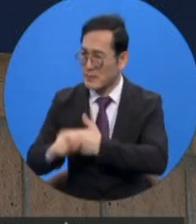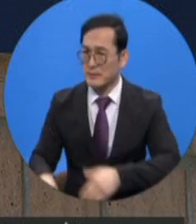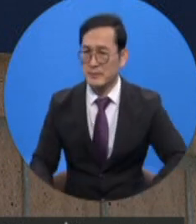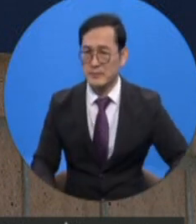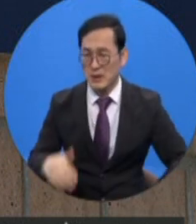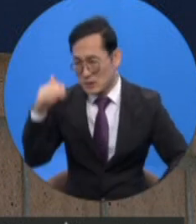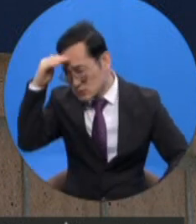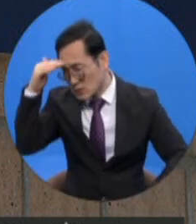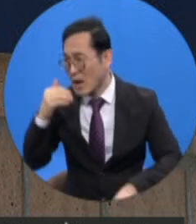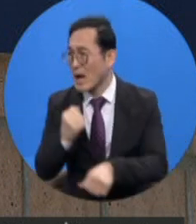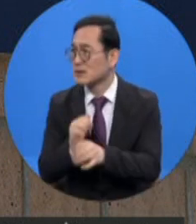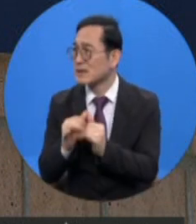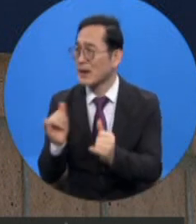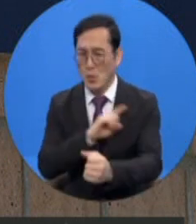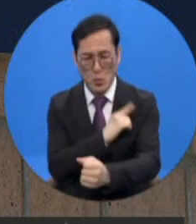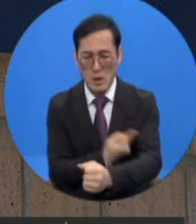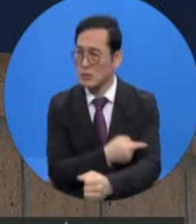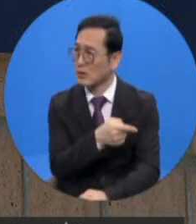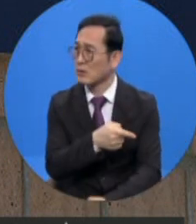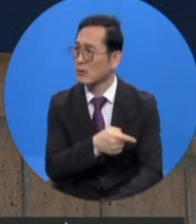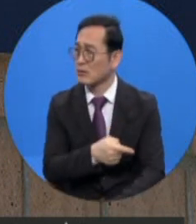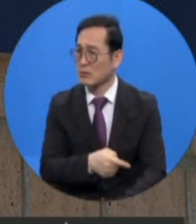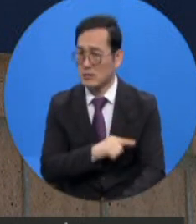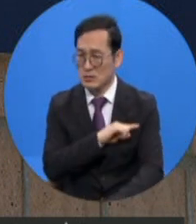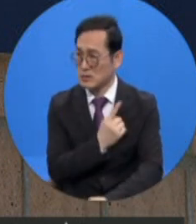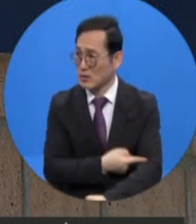거냐, 정식으로 선임서 내겠다라고 항의를 하자